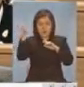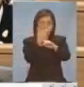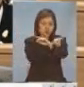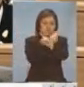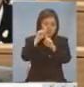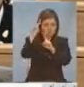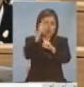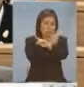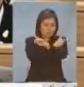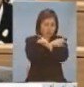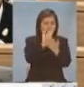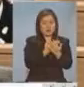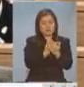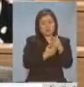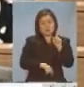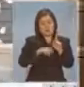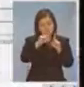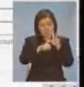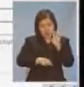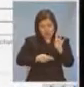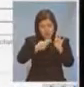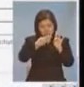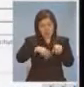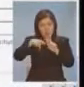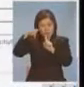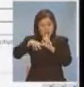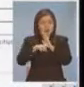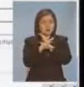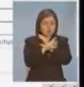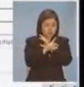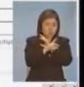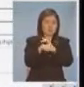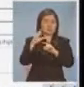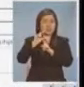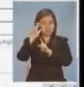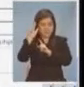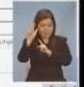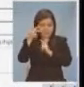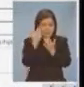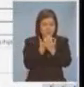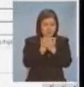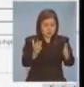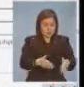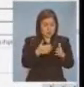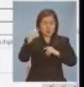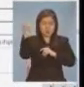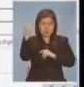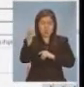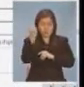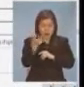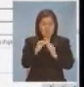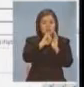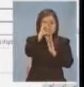ดับ2ค่ะ 188,000 ล้านชลบุรีมาเป็นลำดับ3นะคะก็คือ 94,000 ล้านเชียง